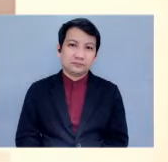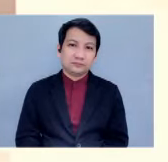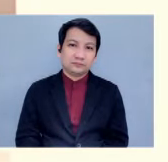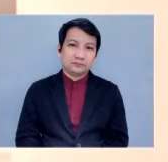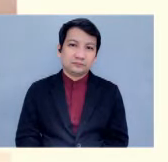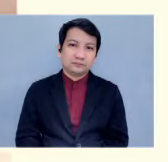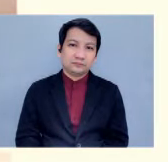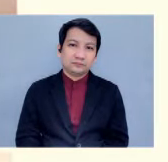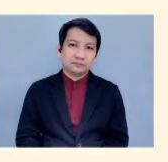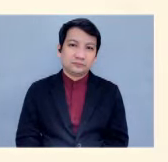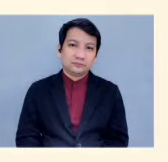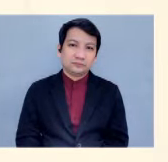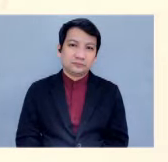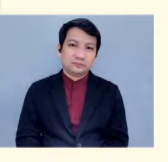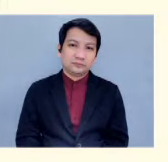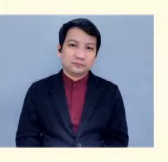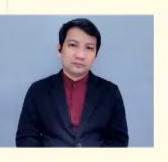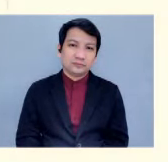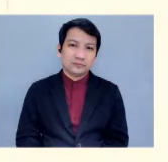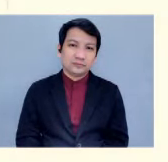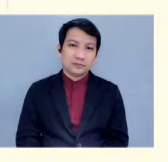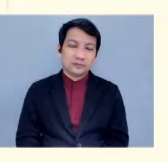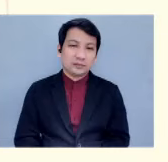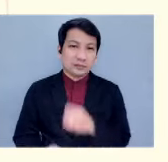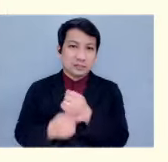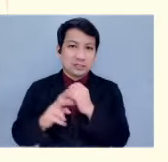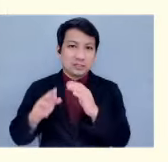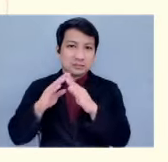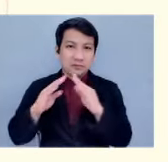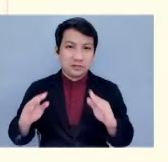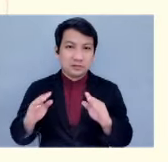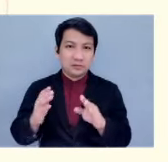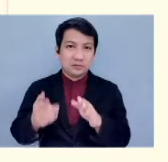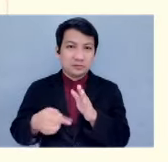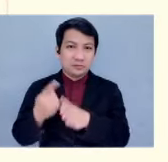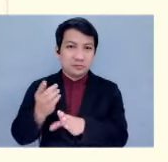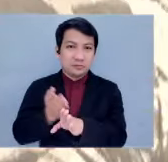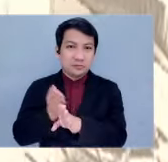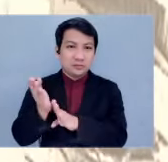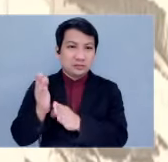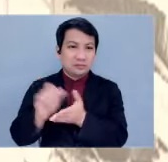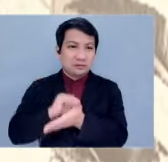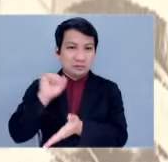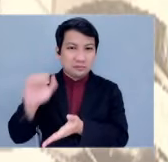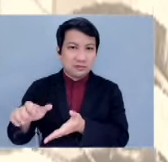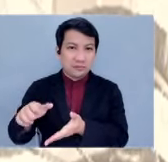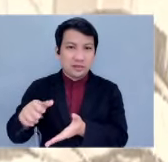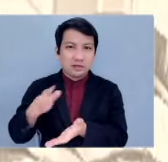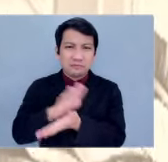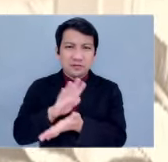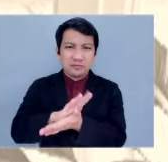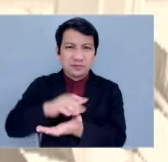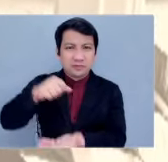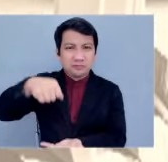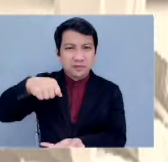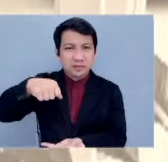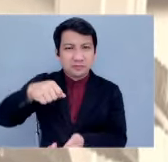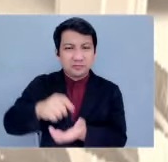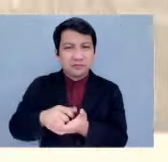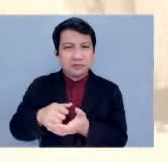Kung di na iipon sa bahay, madalas diretso tapon na ang mga paper bag matapos nating mamili. Sayang, di